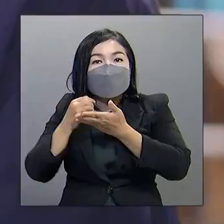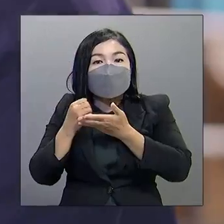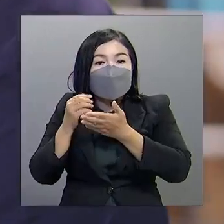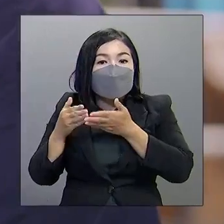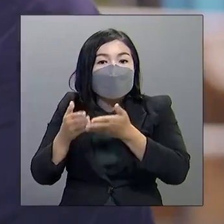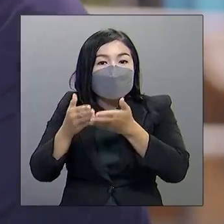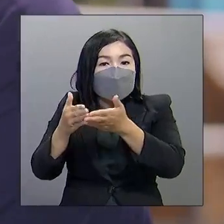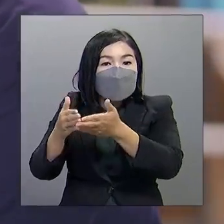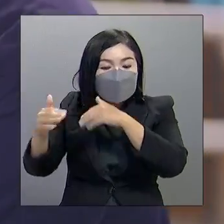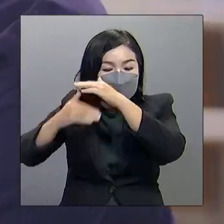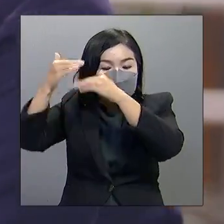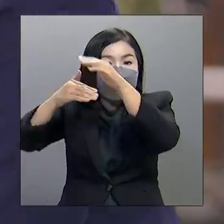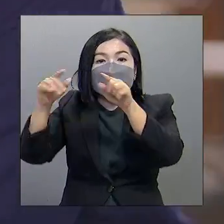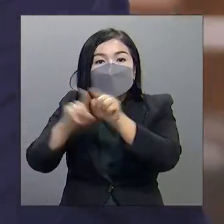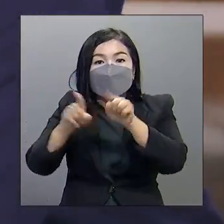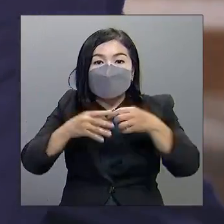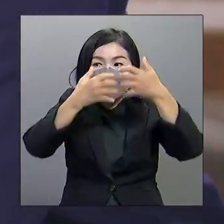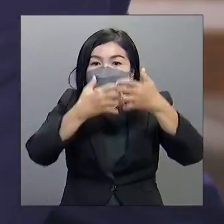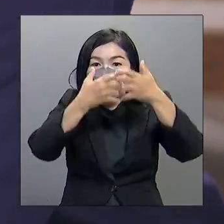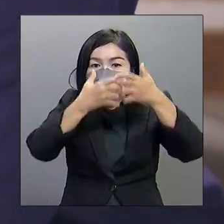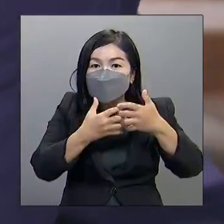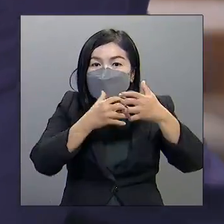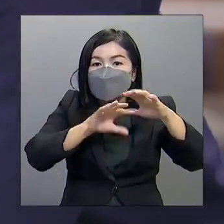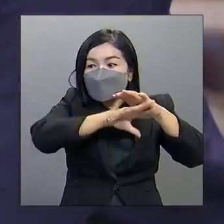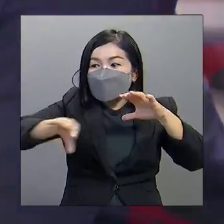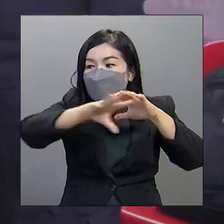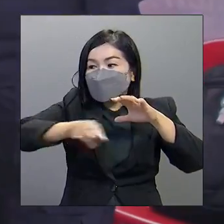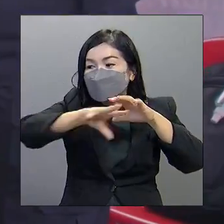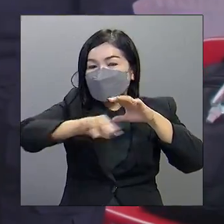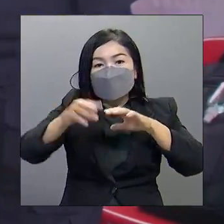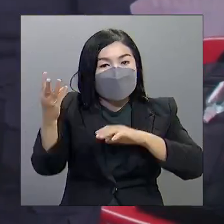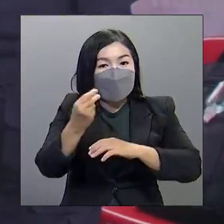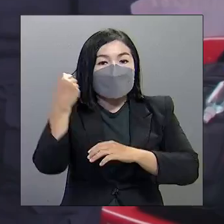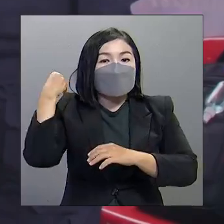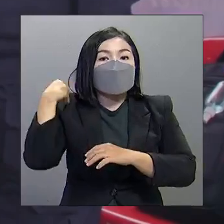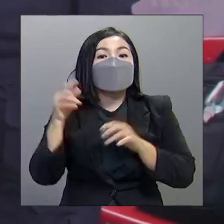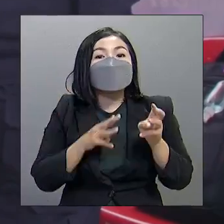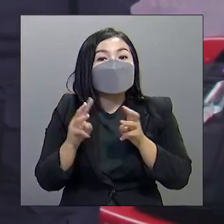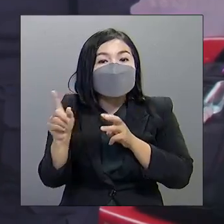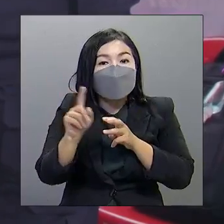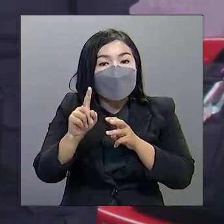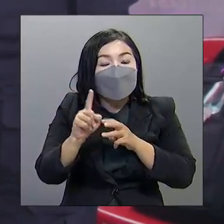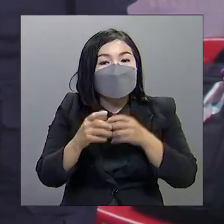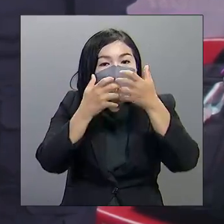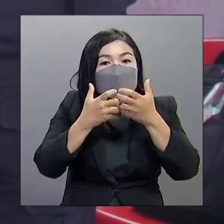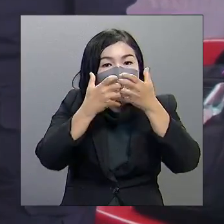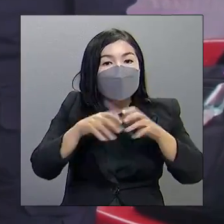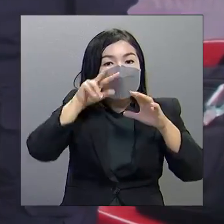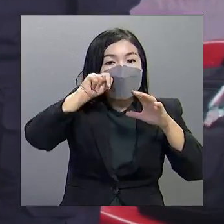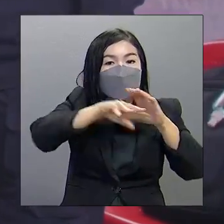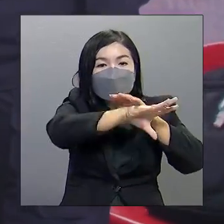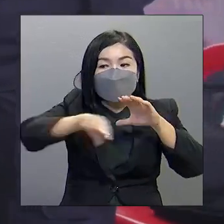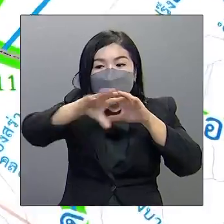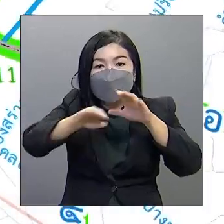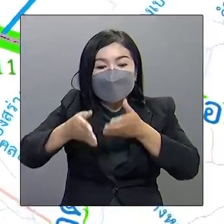าเองเป็นลักษณะของวอเตอร์เจ็ตนะครับในการที่จะผลักดันน้ำไปเนี่ยทิศทางในการผลักดันน้ำครับก็จะดึงน้ำเนี่ยออกจากตัวคล